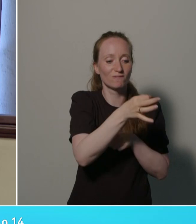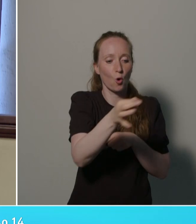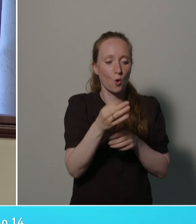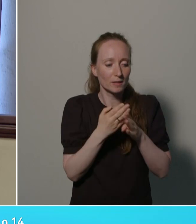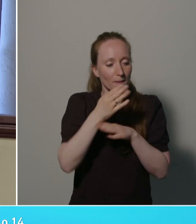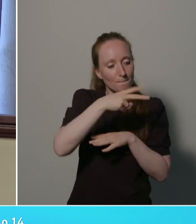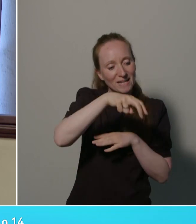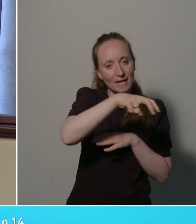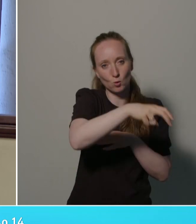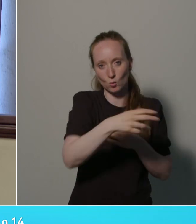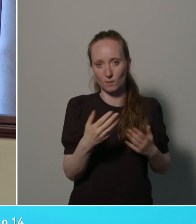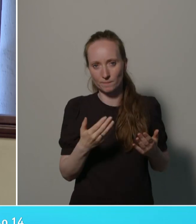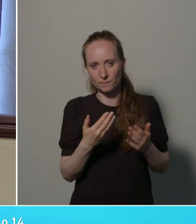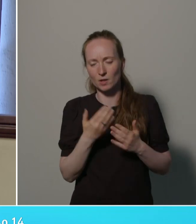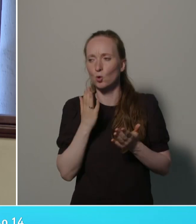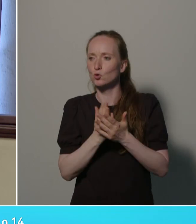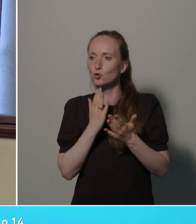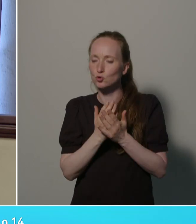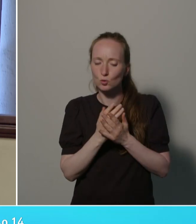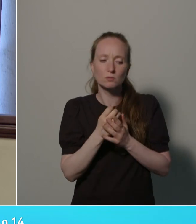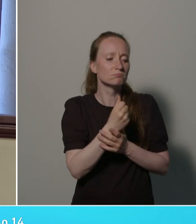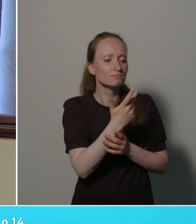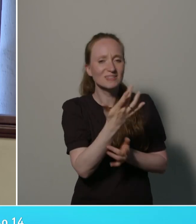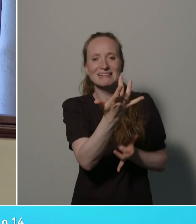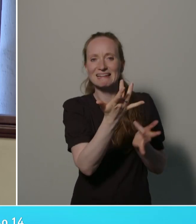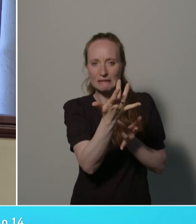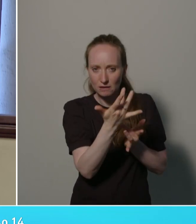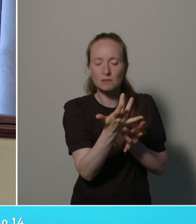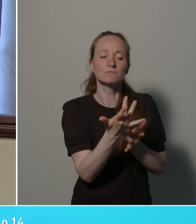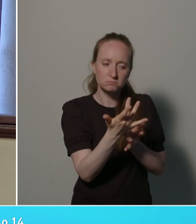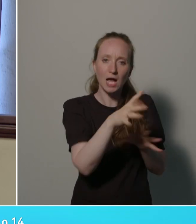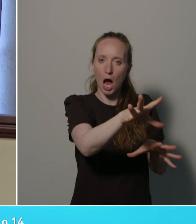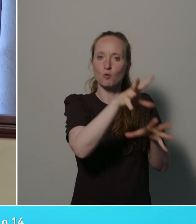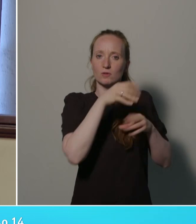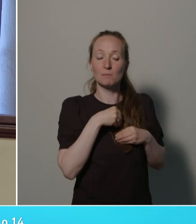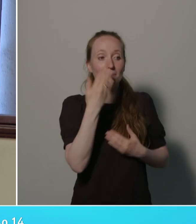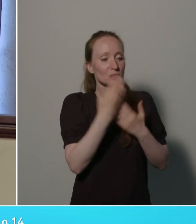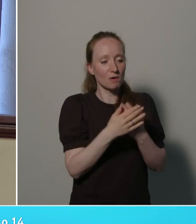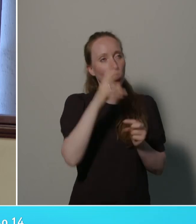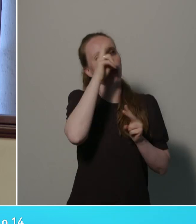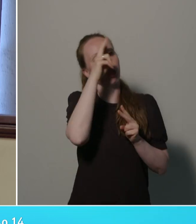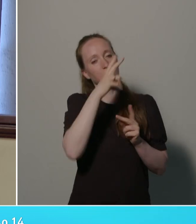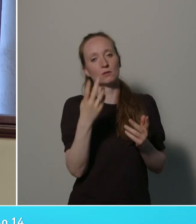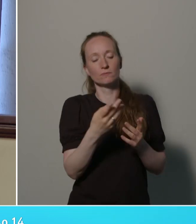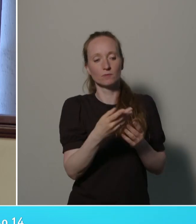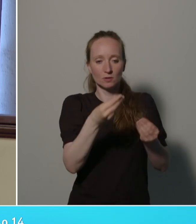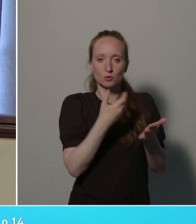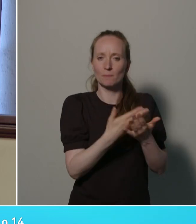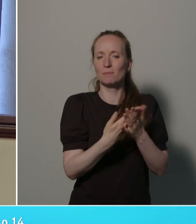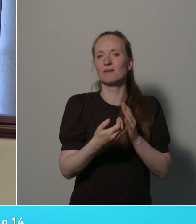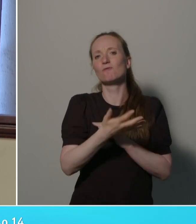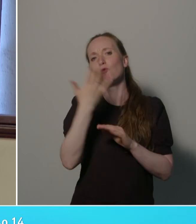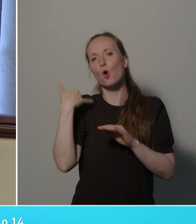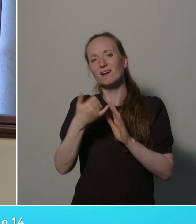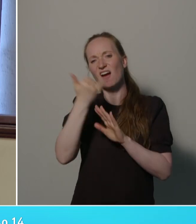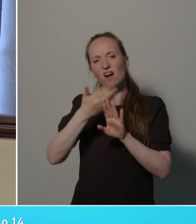angesprochen, natürlich auch das eine oder andere aufnehmen müssen, an was wir vielleicht manchmal gar nicht so gedacht haben. Wir haben beschlossen vor Jahren, wir bauen